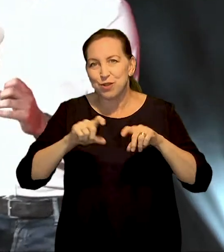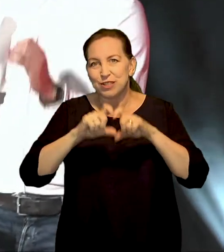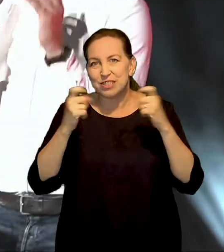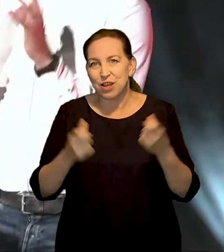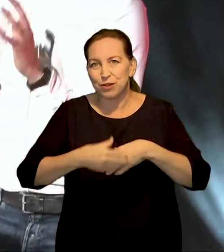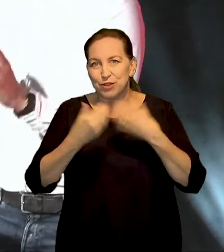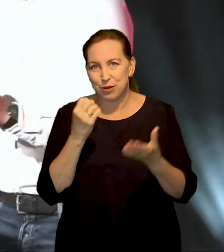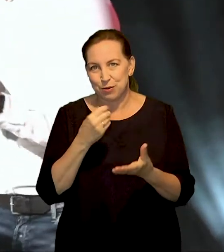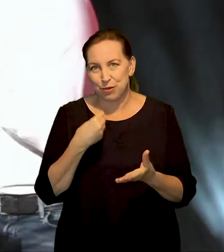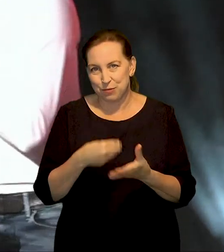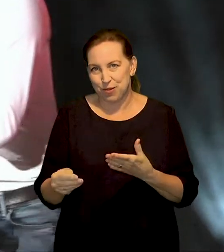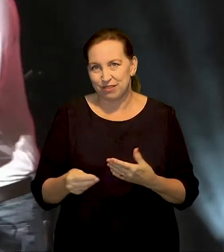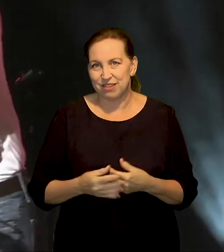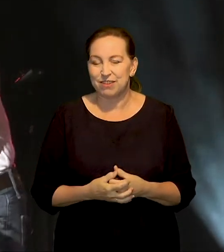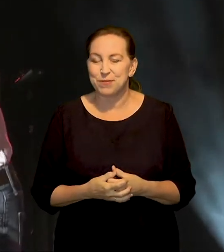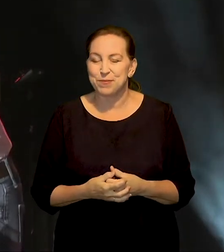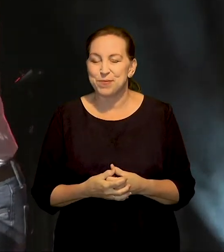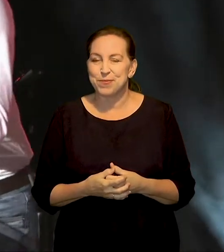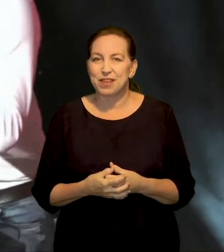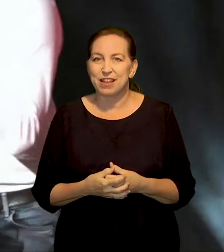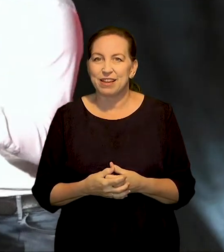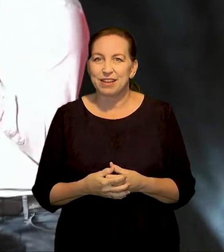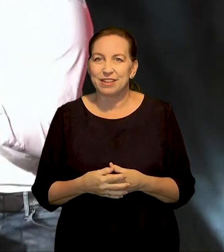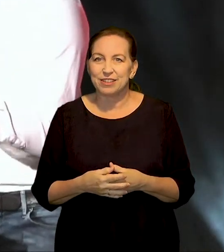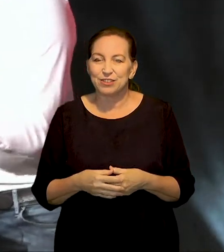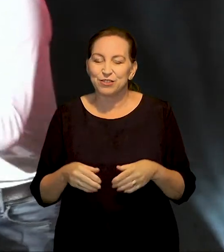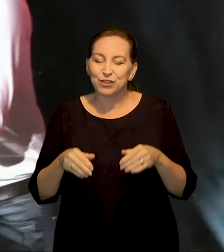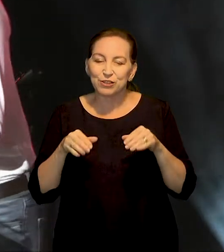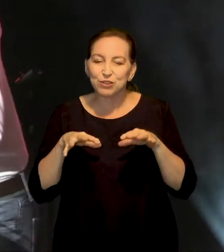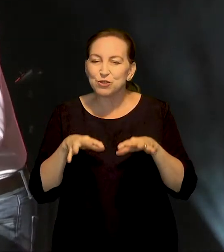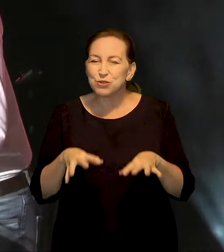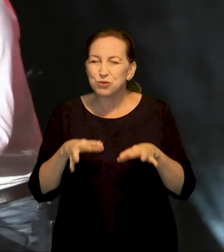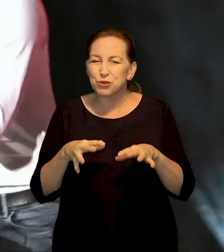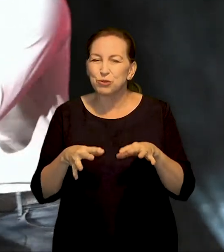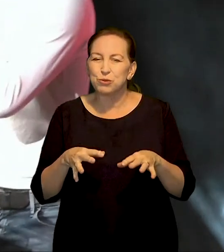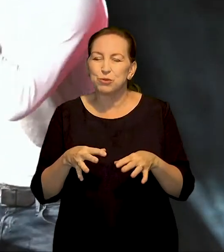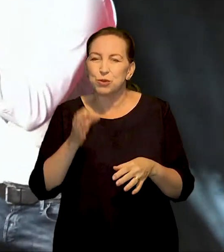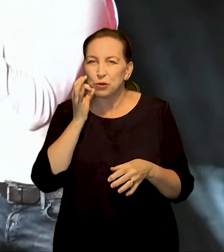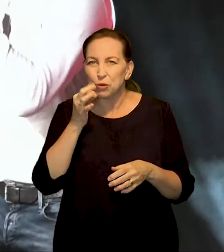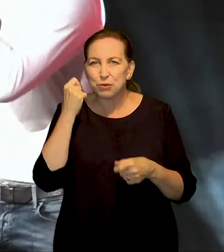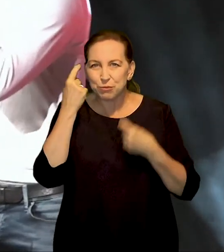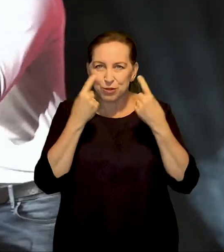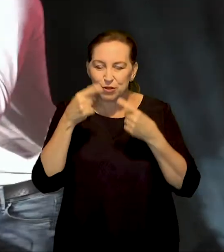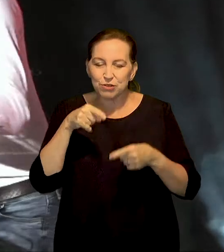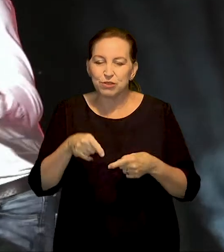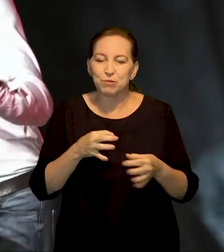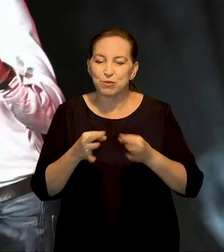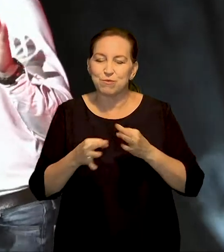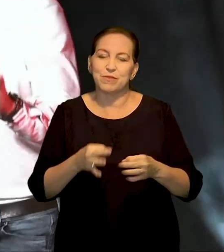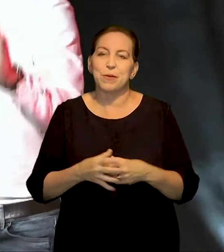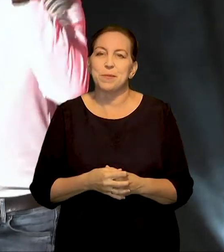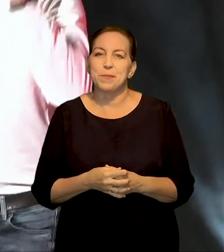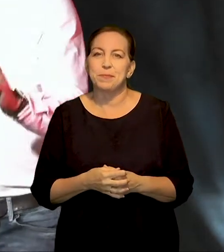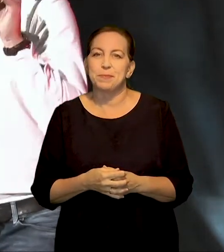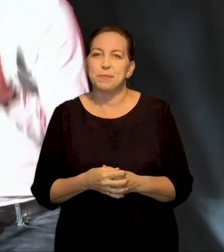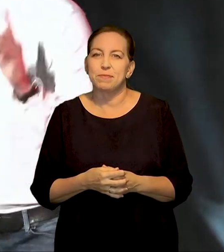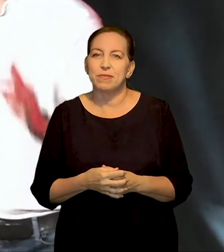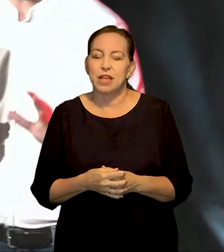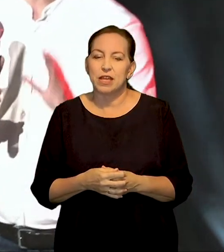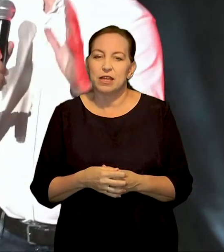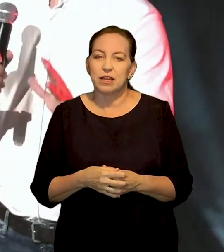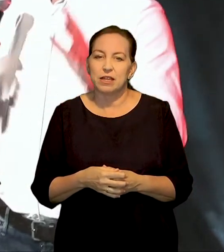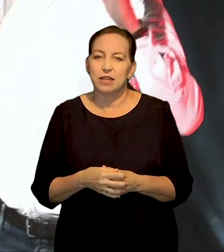narzekać? To jest otwarte pytanie do każdego z nas. Czy ci, którzy pracowali cały dzień, mogli być zdenerwowani, że